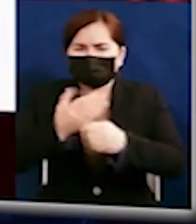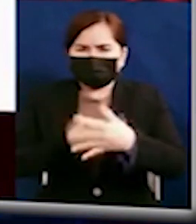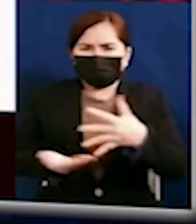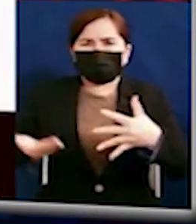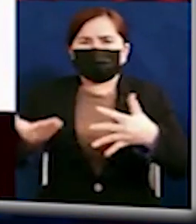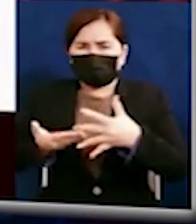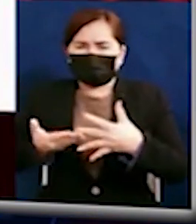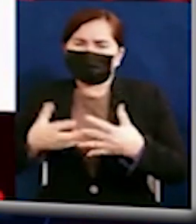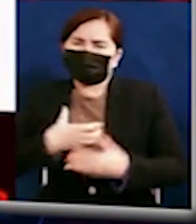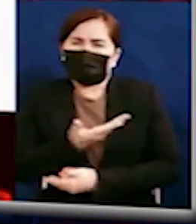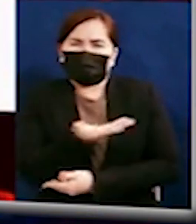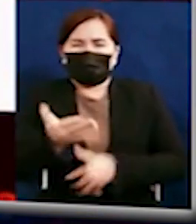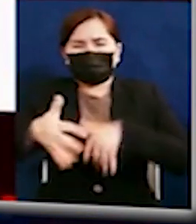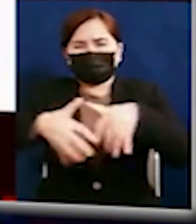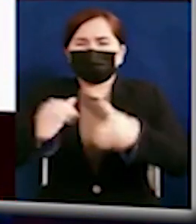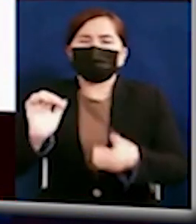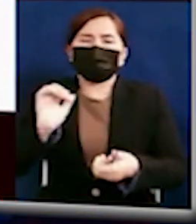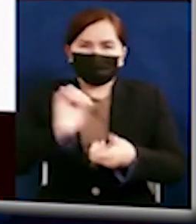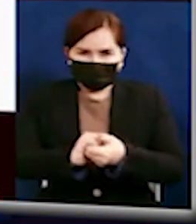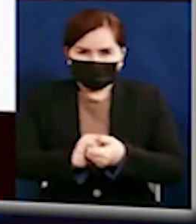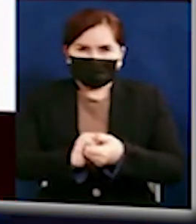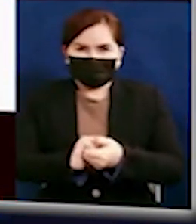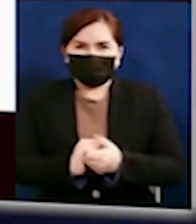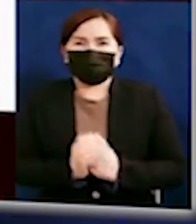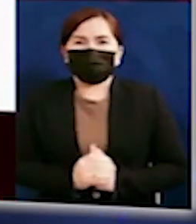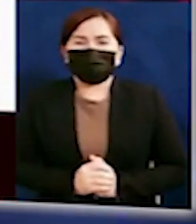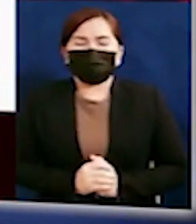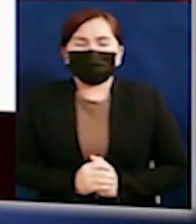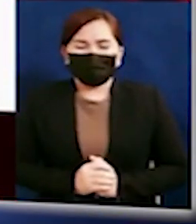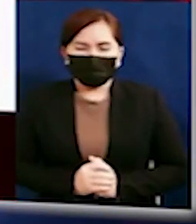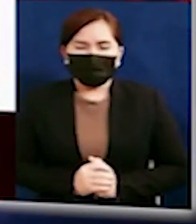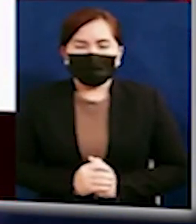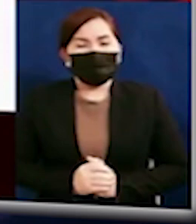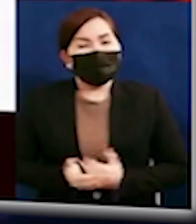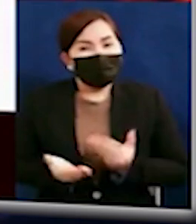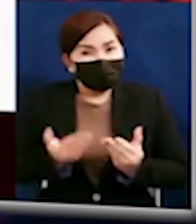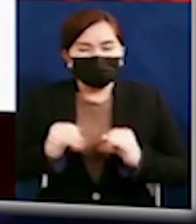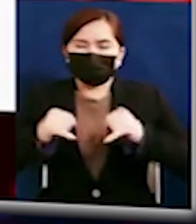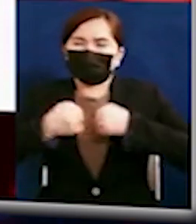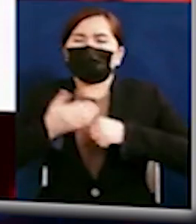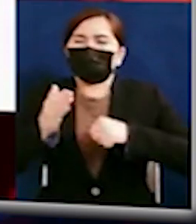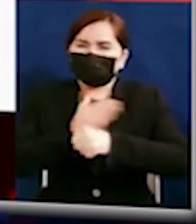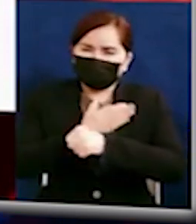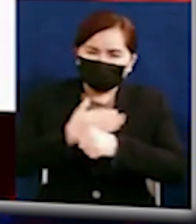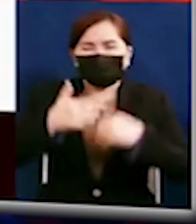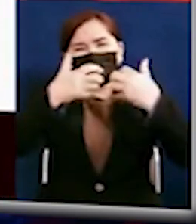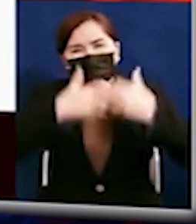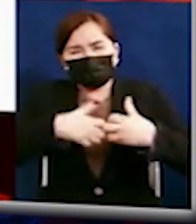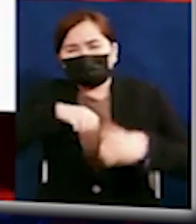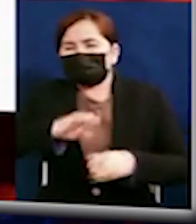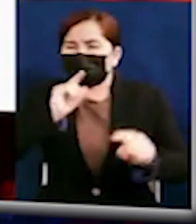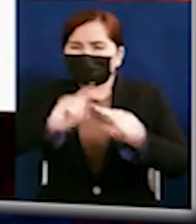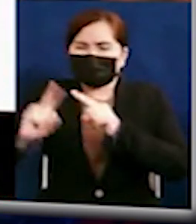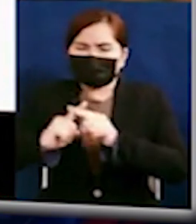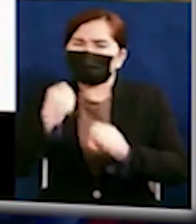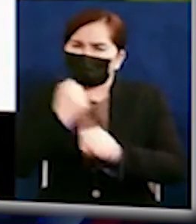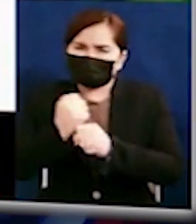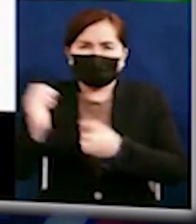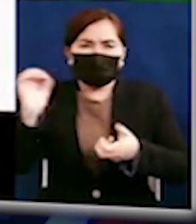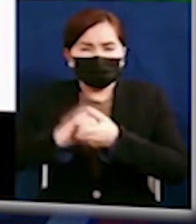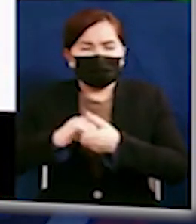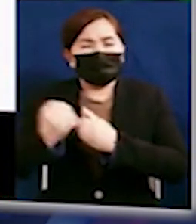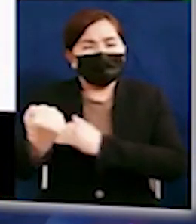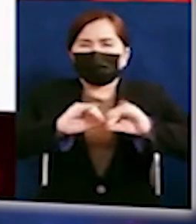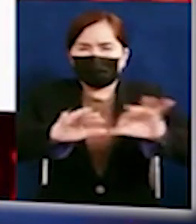ระดับ3ก็คือให้มีการจำกัดการรวมกลุ่มต้อง work from home ข